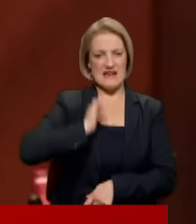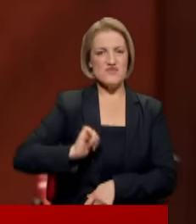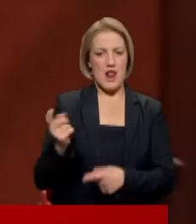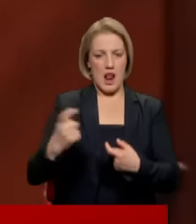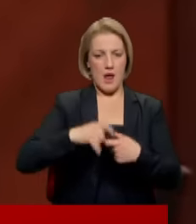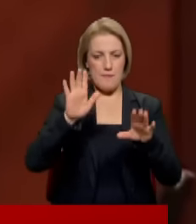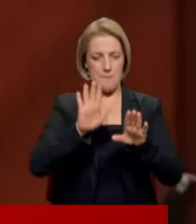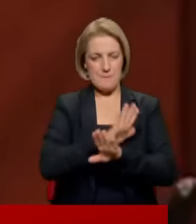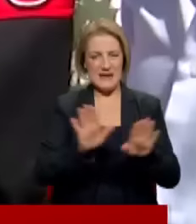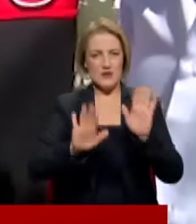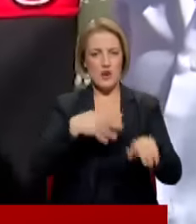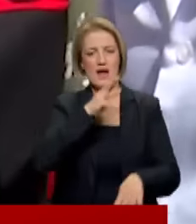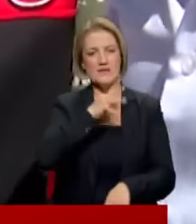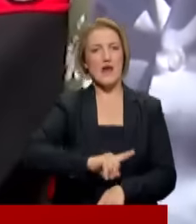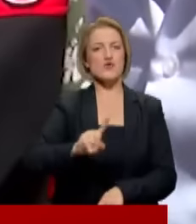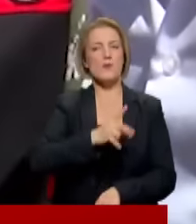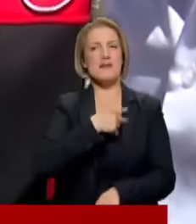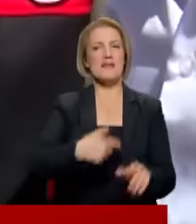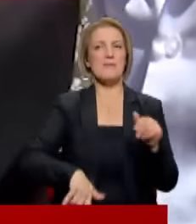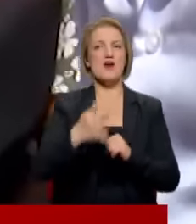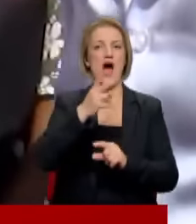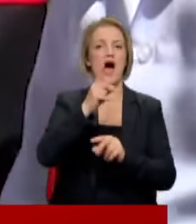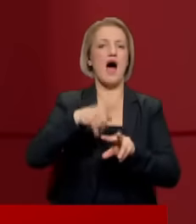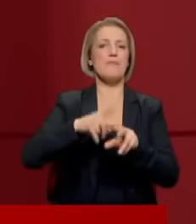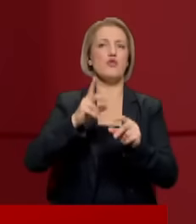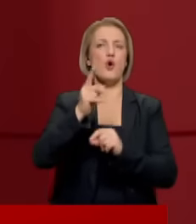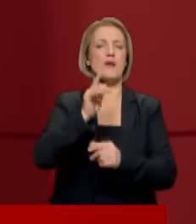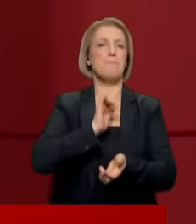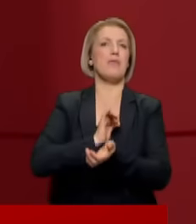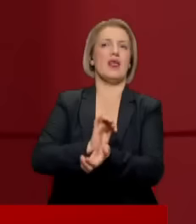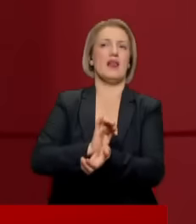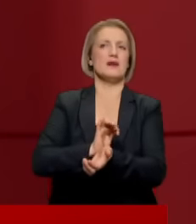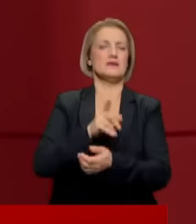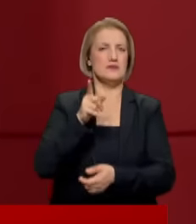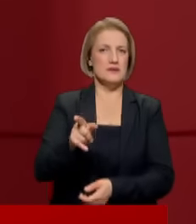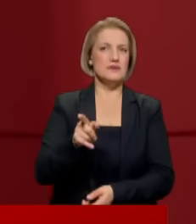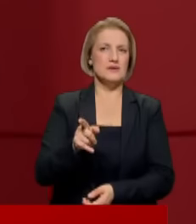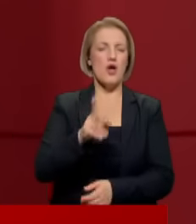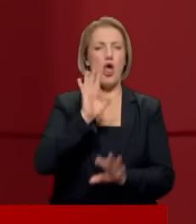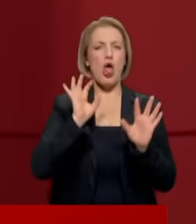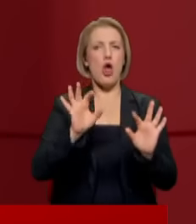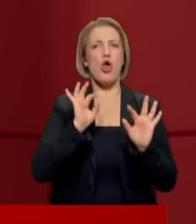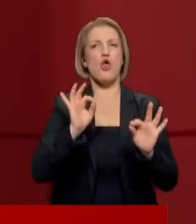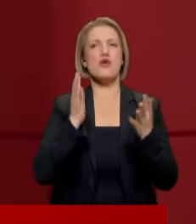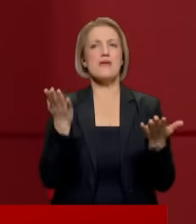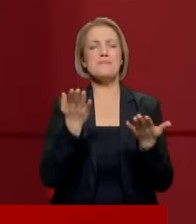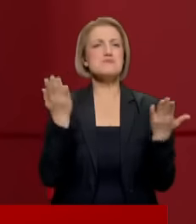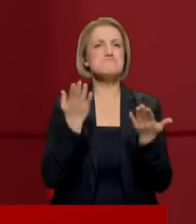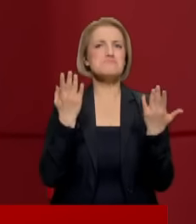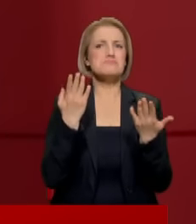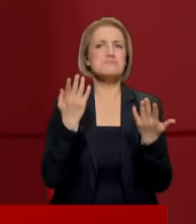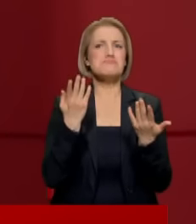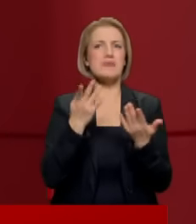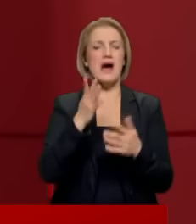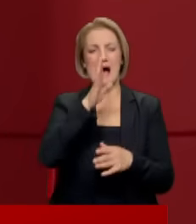sonra Esenyurt belediye başkanı Ahmet Özer tutuklandı Ben ona seyyar Giyotin diyordum zaten öyle elverişli bir